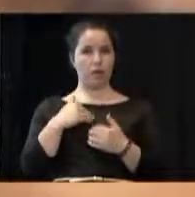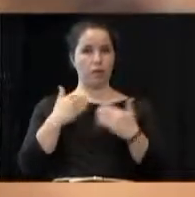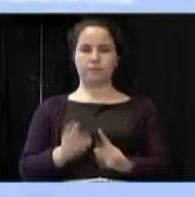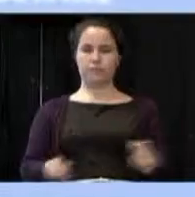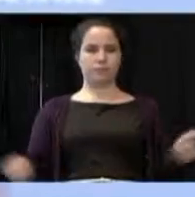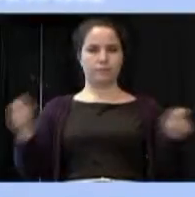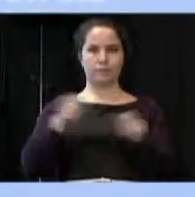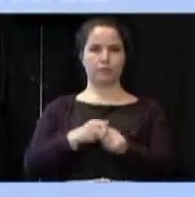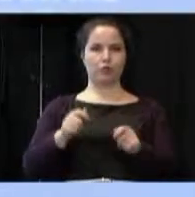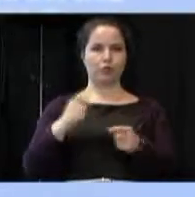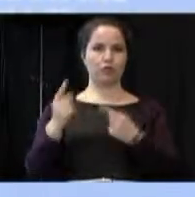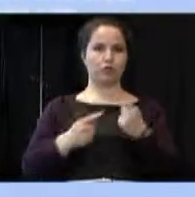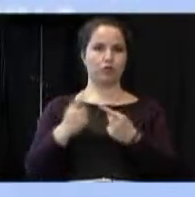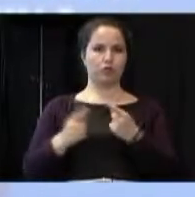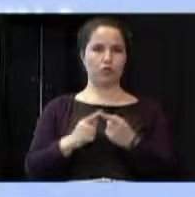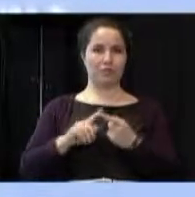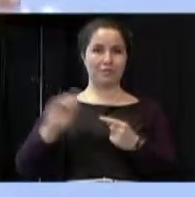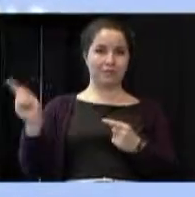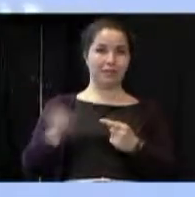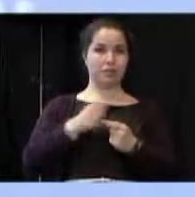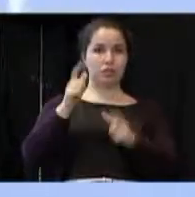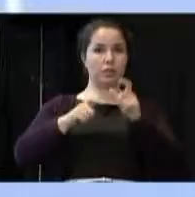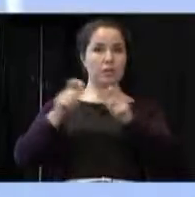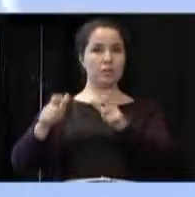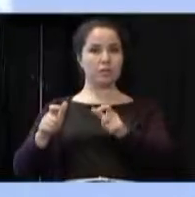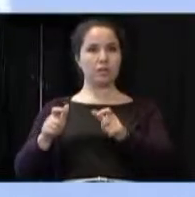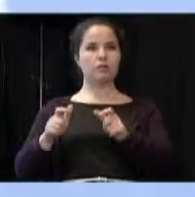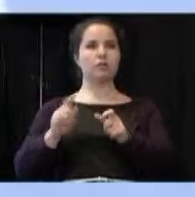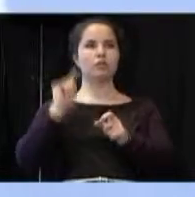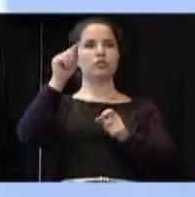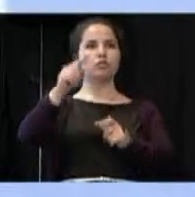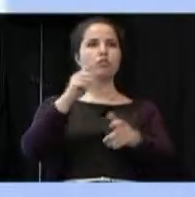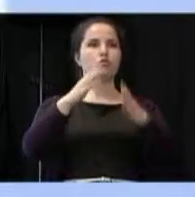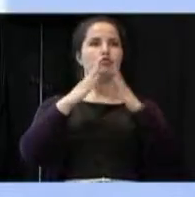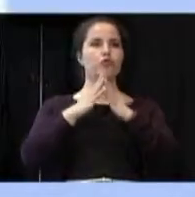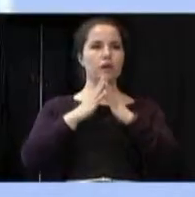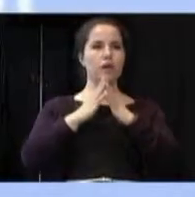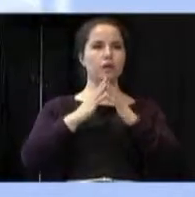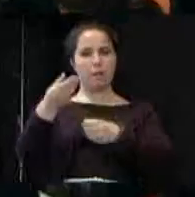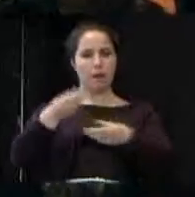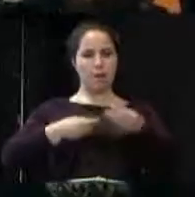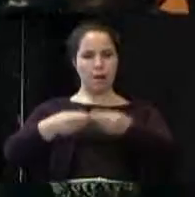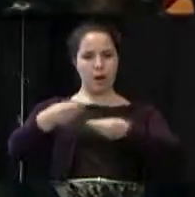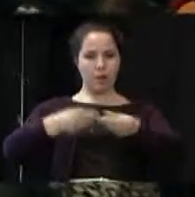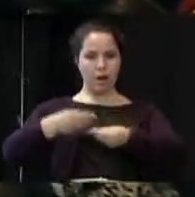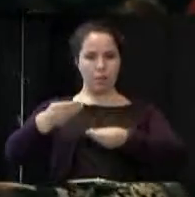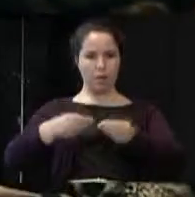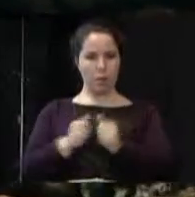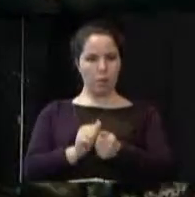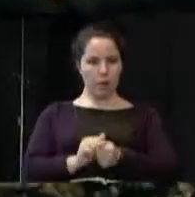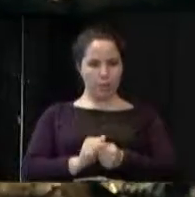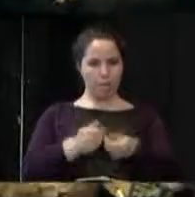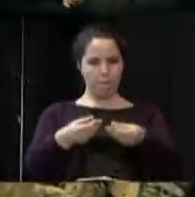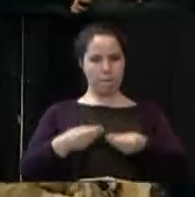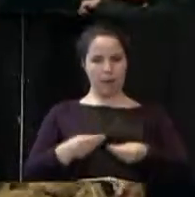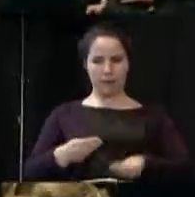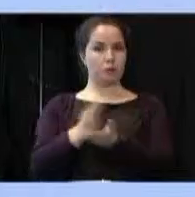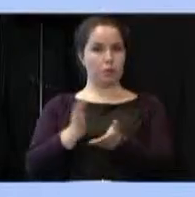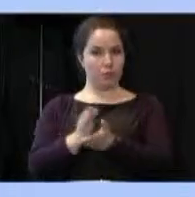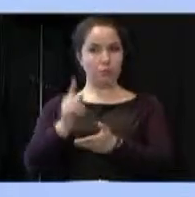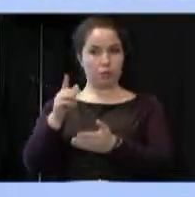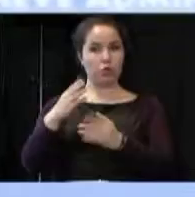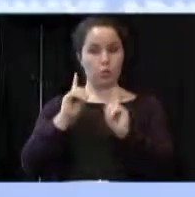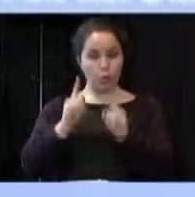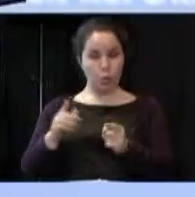Çdo njeri duhet jetë një kërcënim për çdo parazit dhe për çdo gravitçar. Nuk e çon tim për s'ke punë fare.